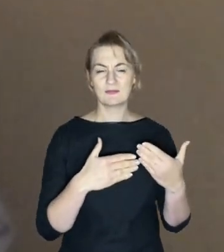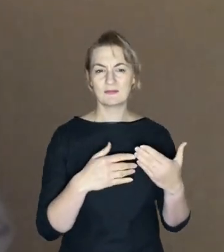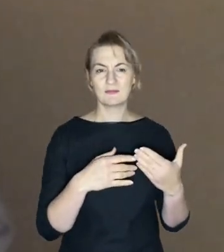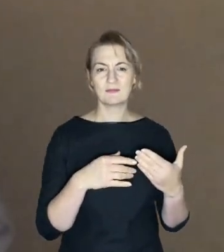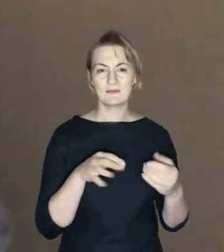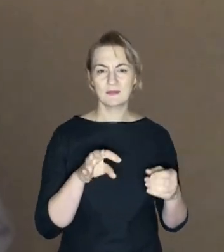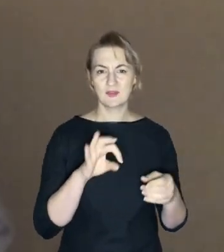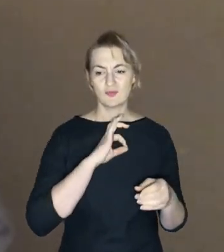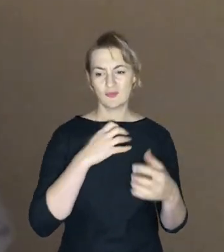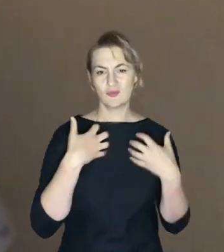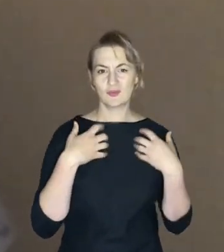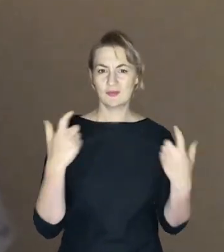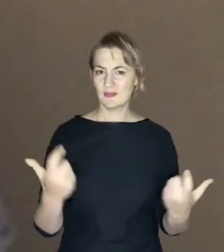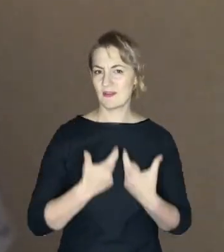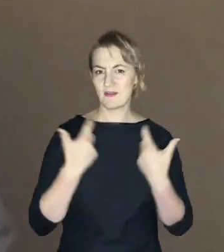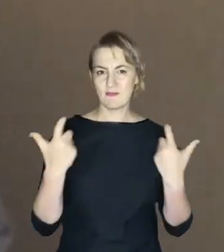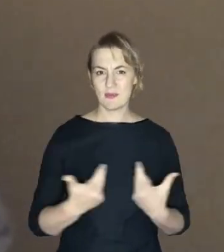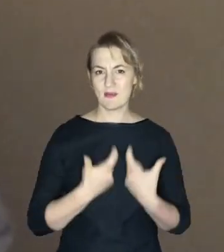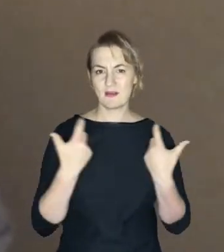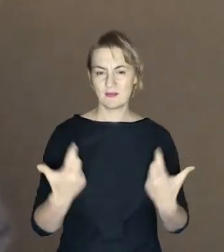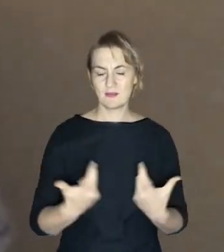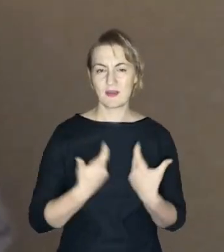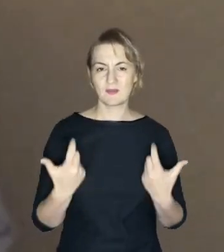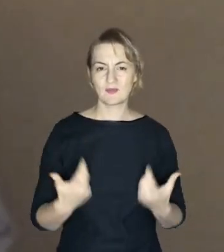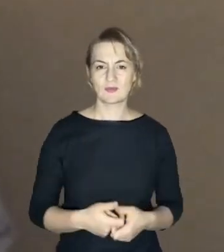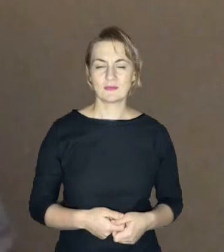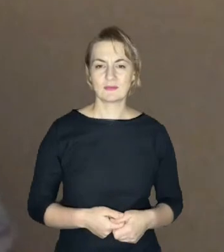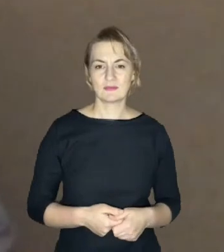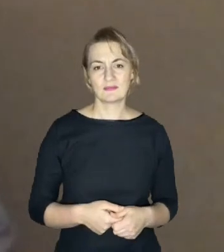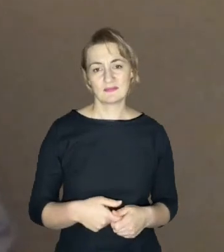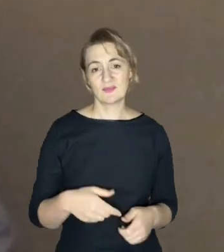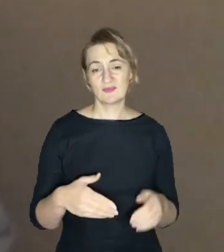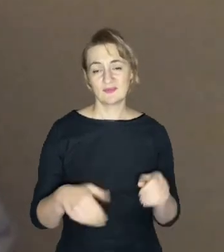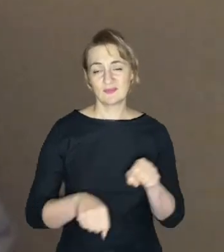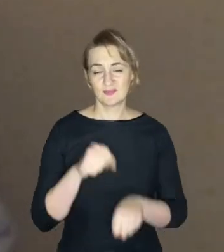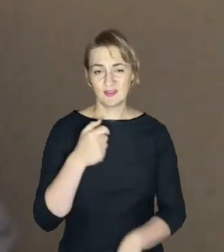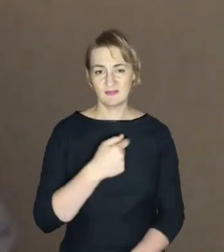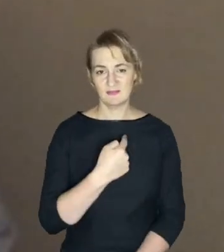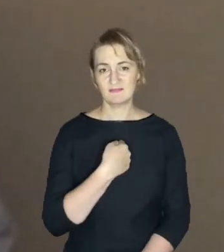zagrażającym naszemu życiu, który tak naprawdę żeśmy sami sprowokowali.